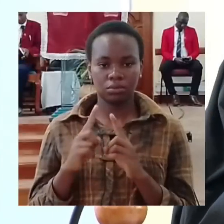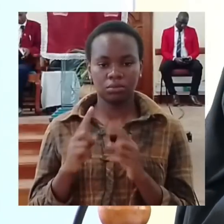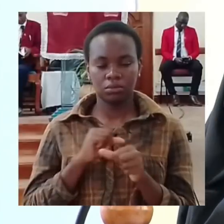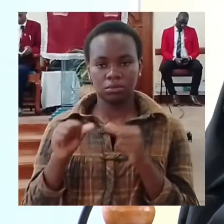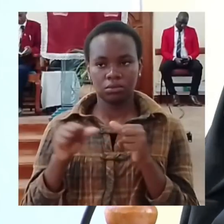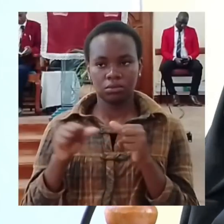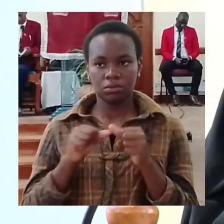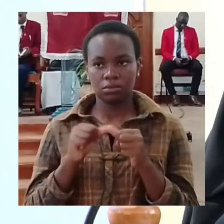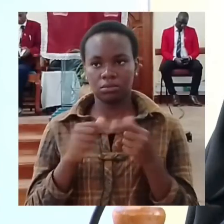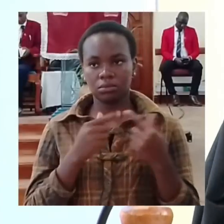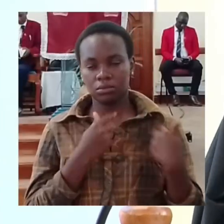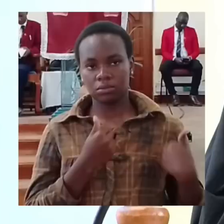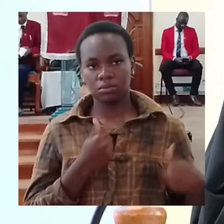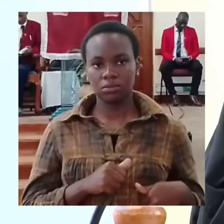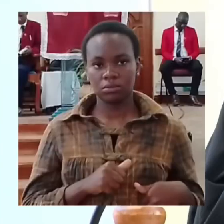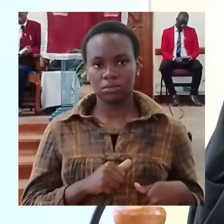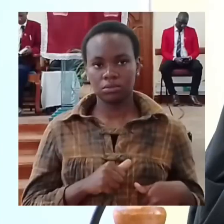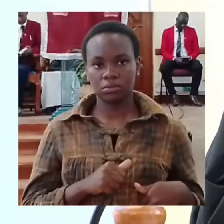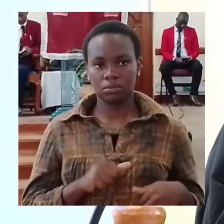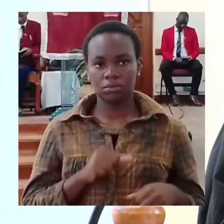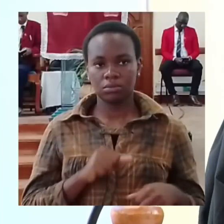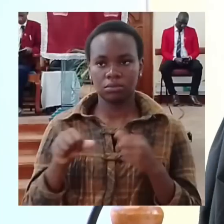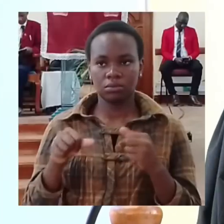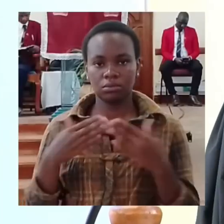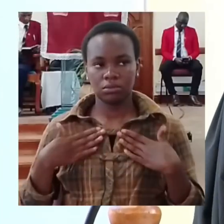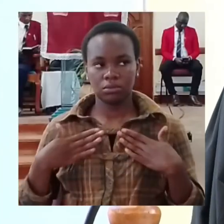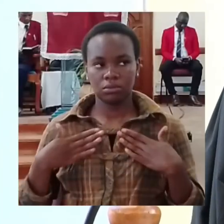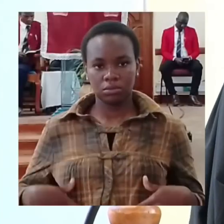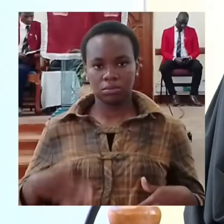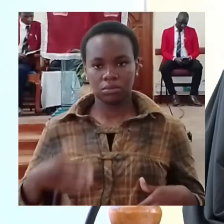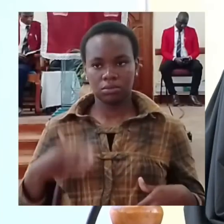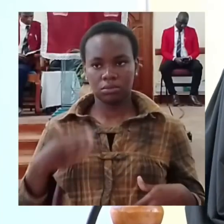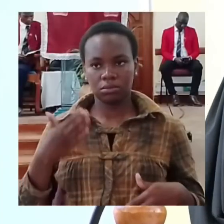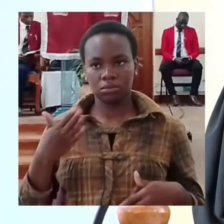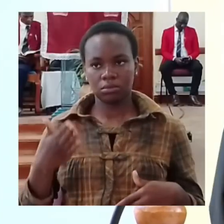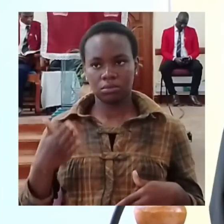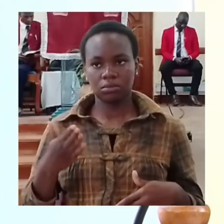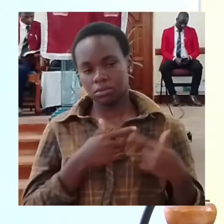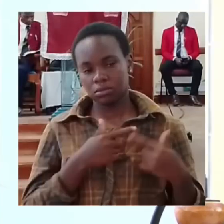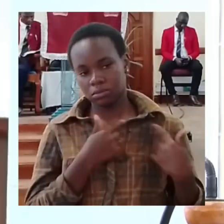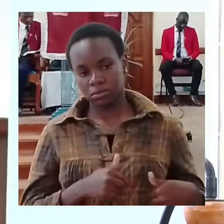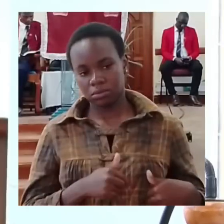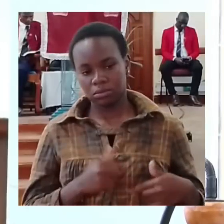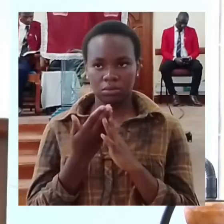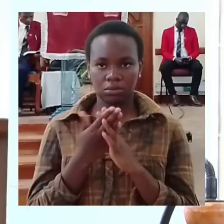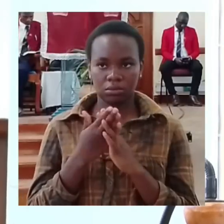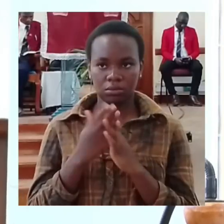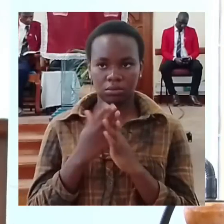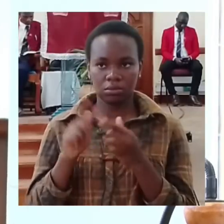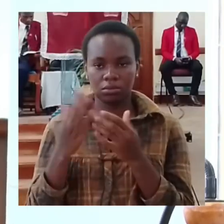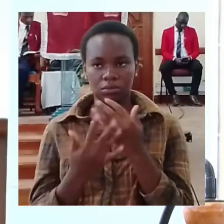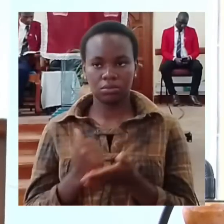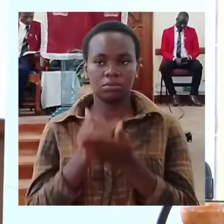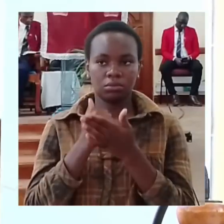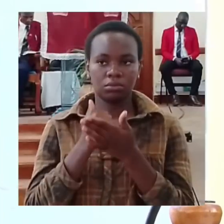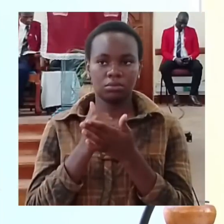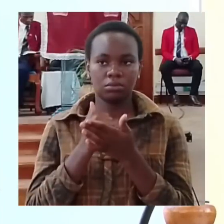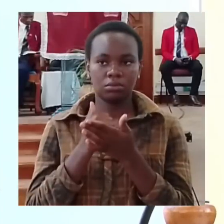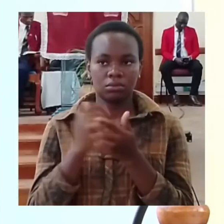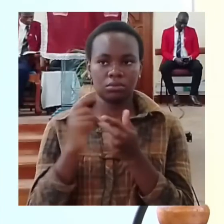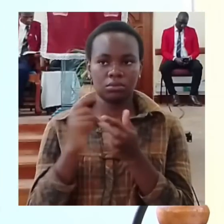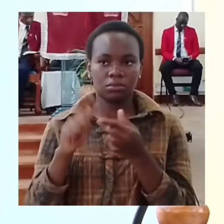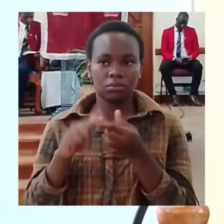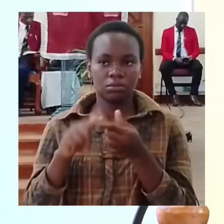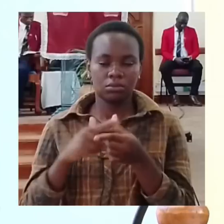ngoro, ndiraria ũhoro wa kĩĩga kĩa mwĩrĩ kĩrĩa gĩkoragwo gĩthũri gatagatĩ kĩrĩa kĩhũraga thakame. Ndiraria ũhoro